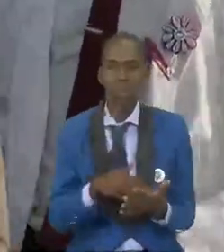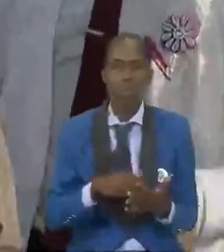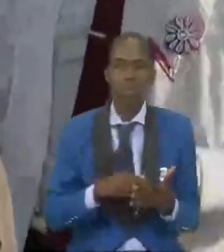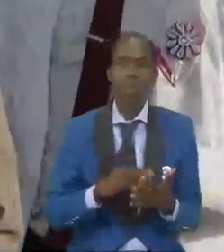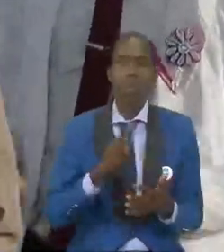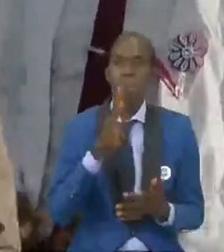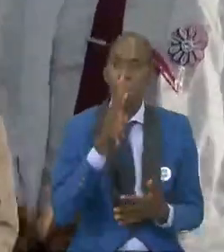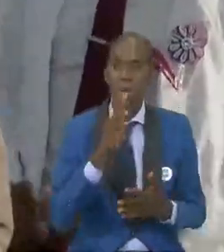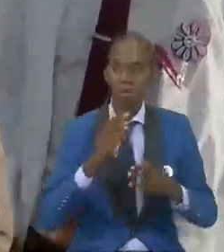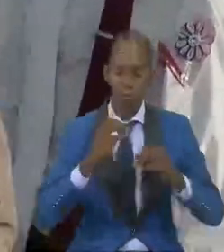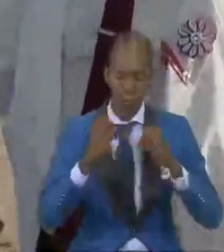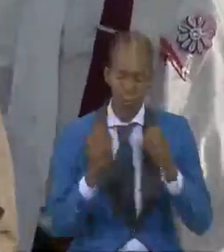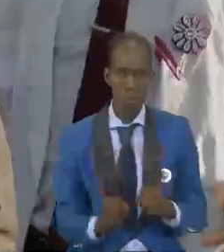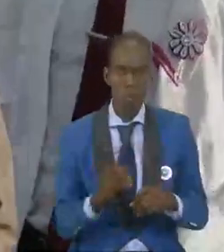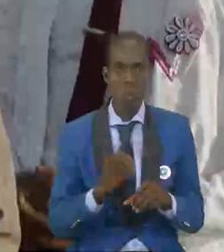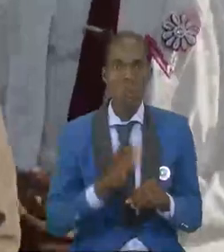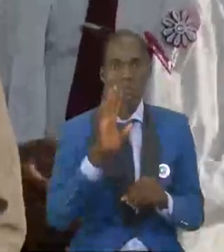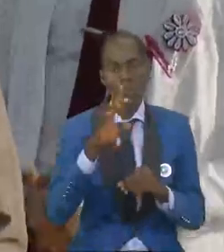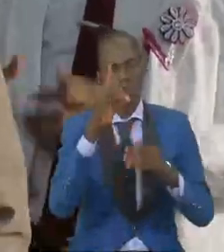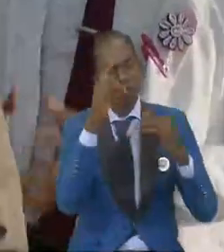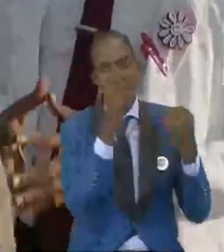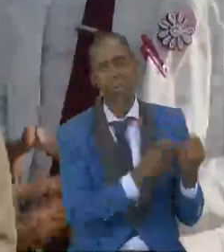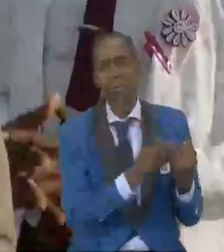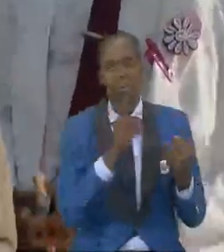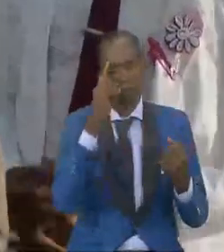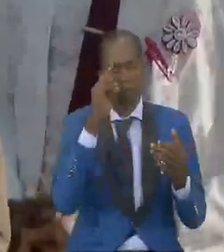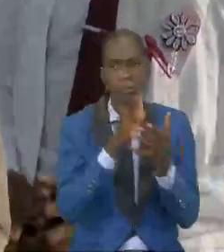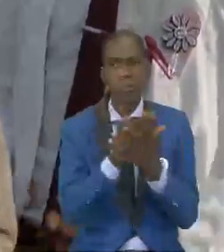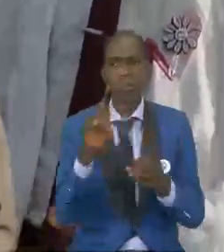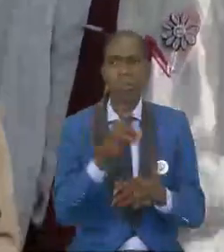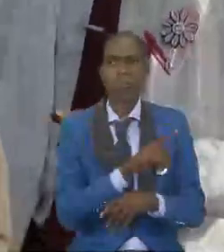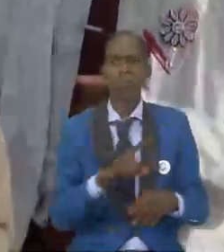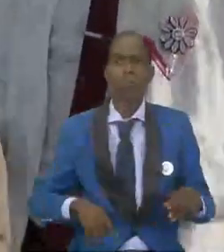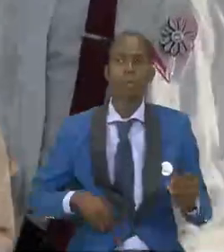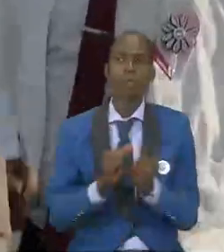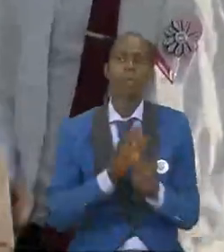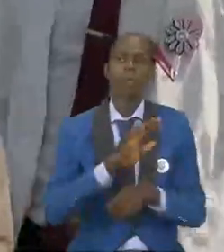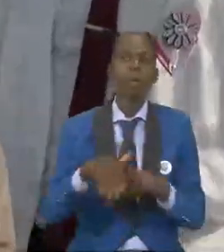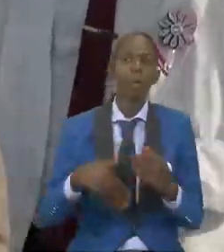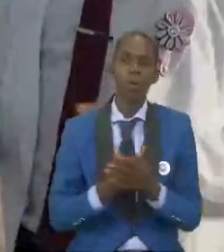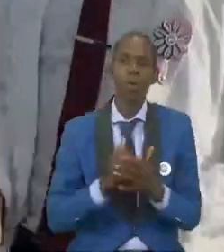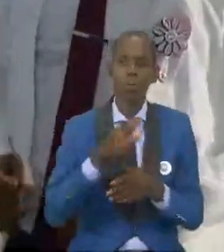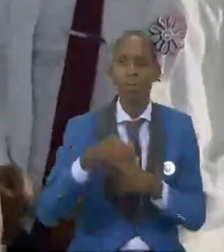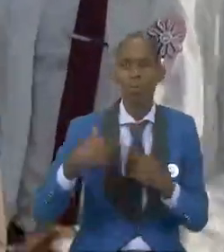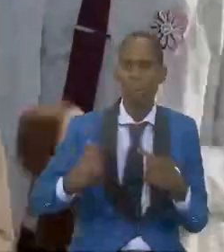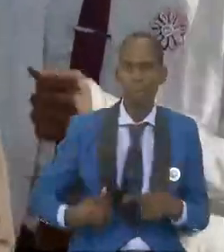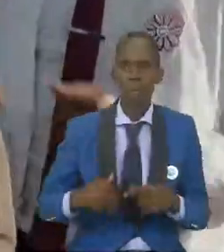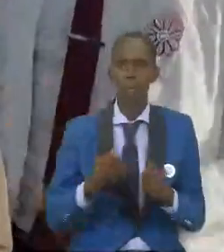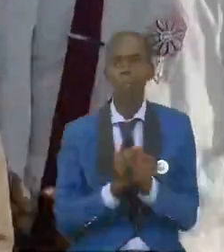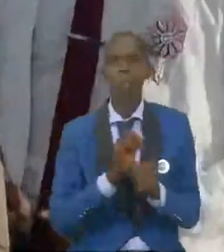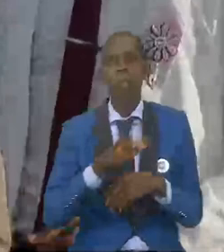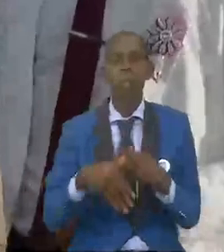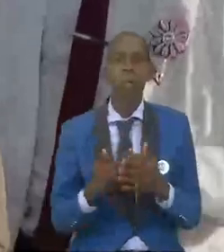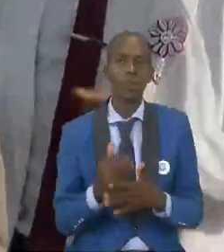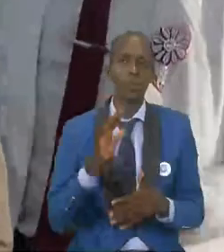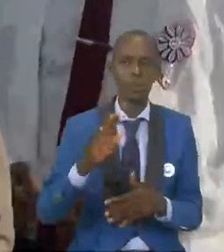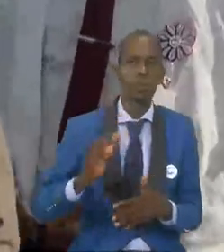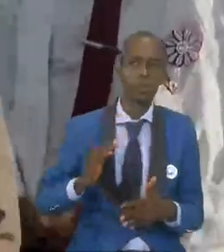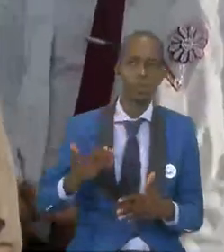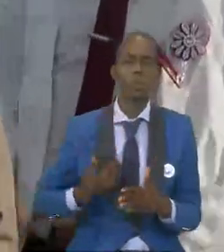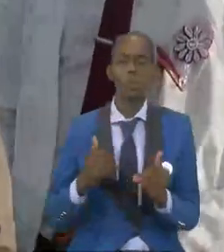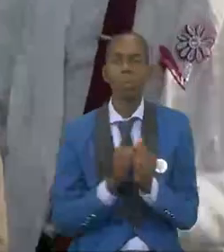le te bouger soit ferme dans ta foi confiant en l'Éternel